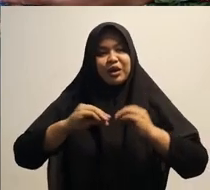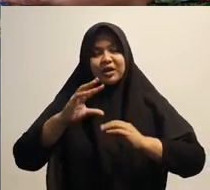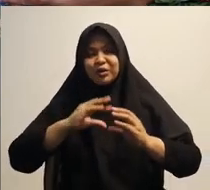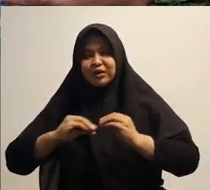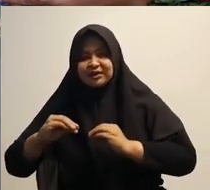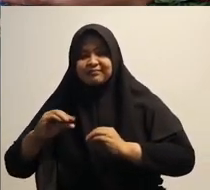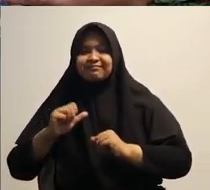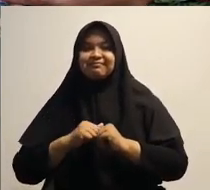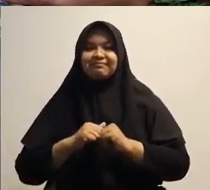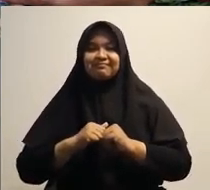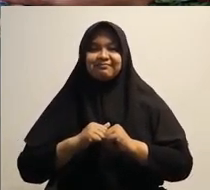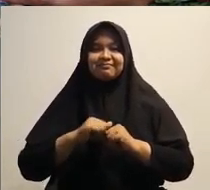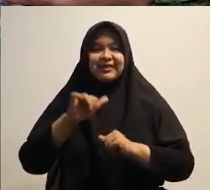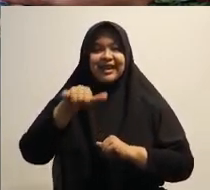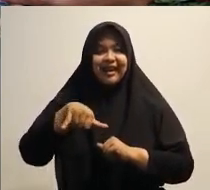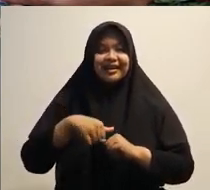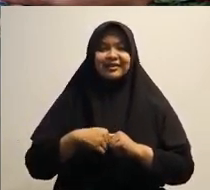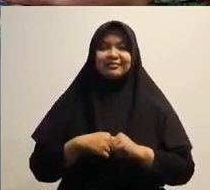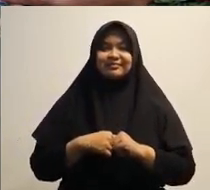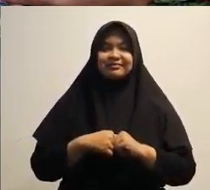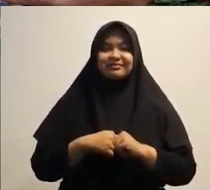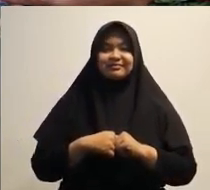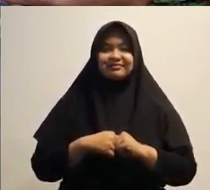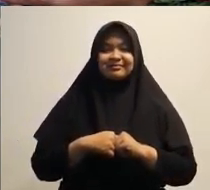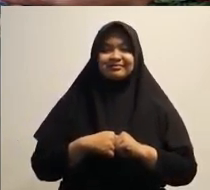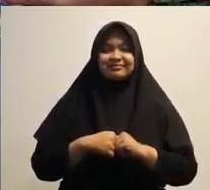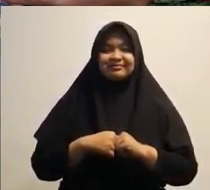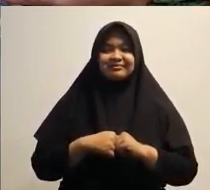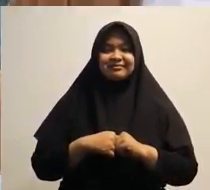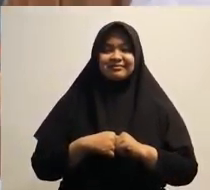jadi calon legislatif.